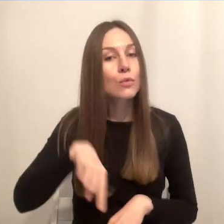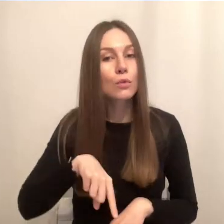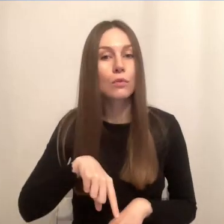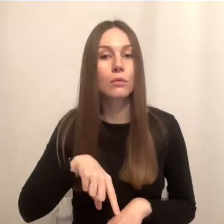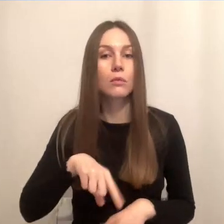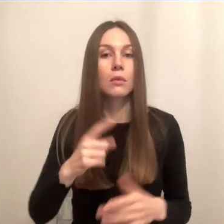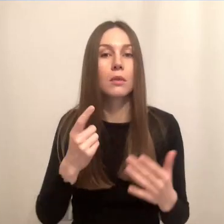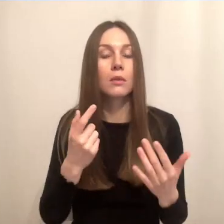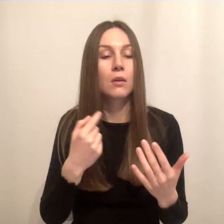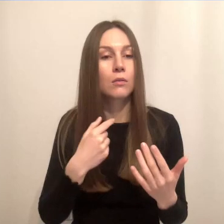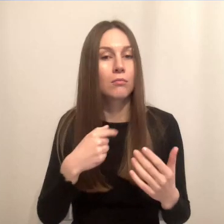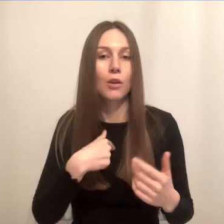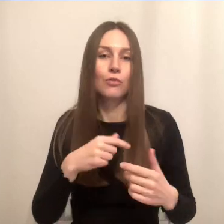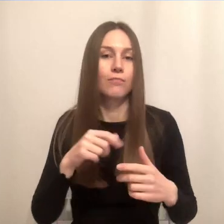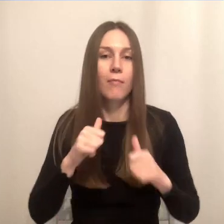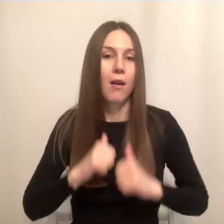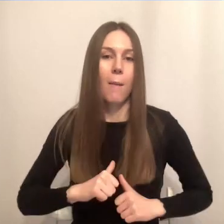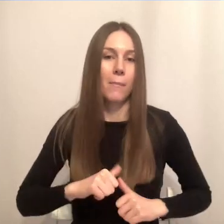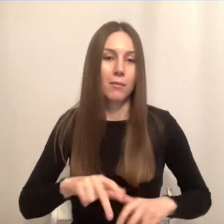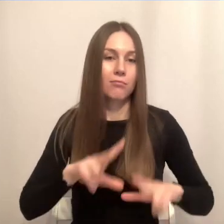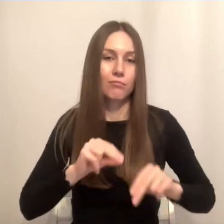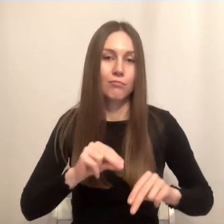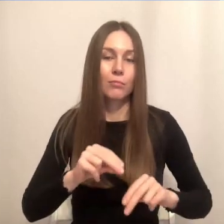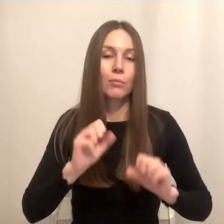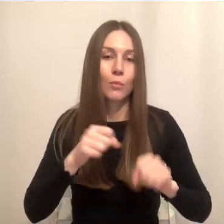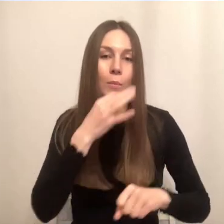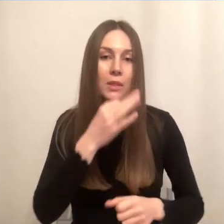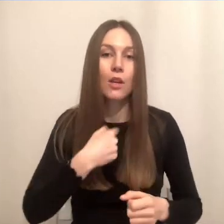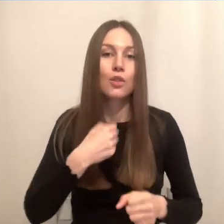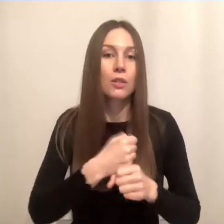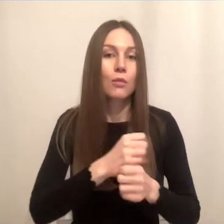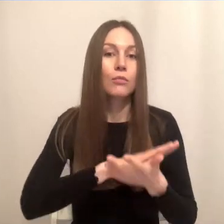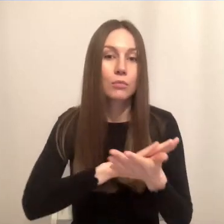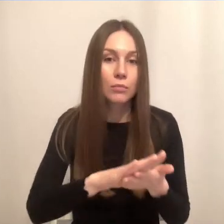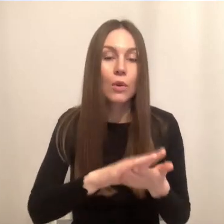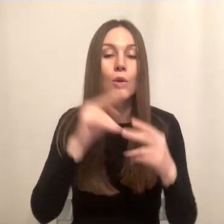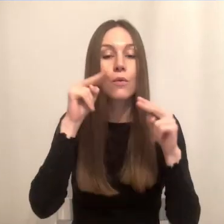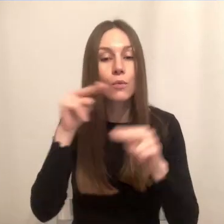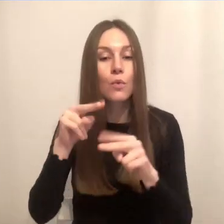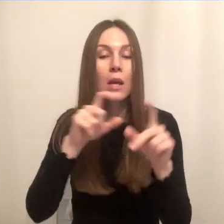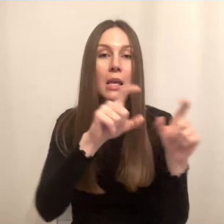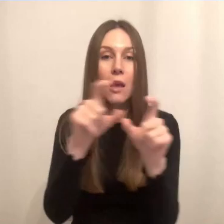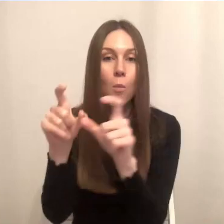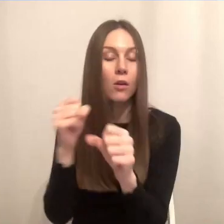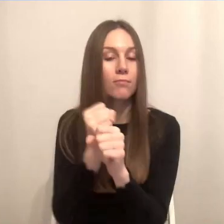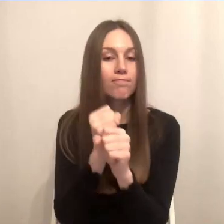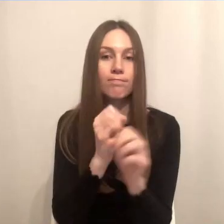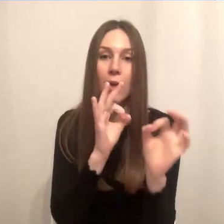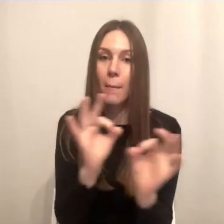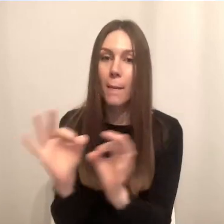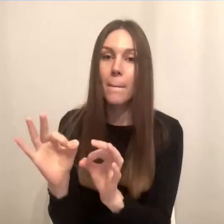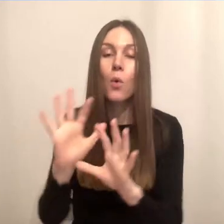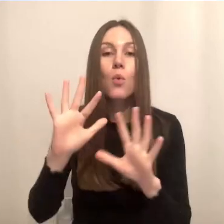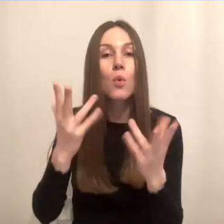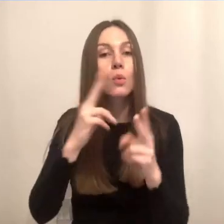ir žinau, kad ramios sąžinę galiu pasakyti, dirbu skaidriai, taip pat ir prižiūriu, kad įmonės taip pat dirbtų. Jeigu yra kažkokių tai